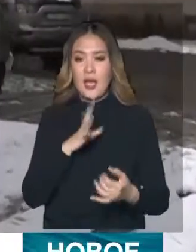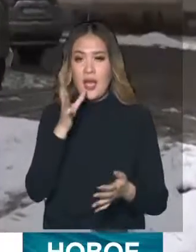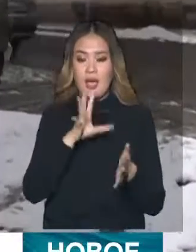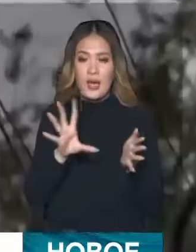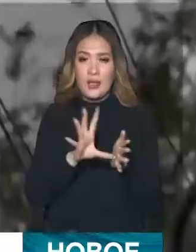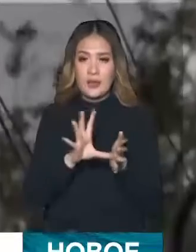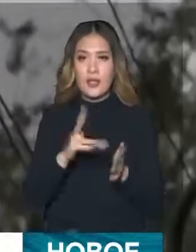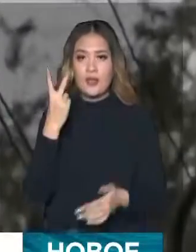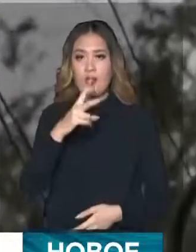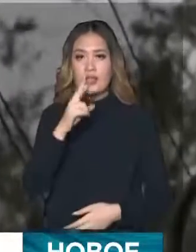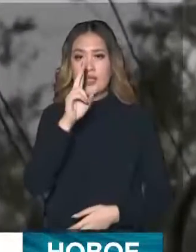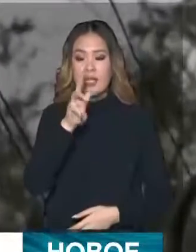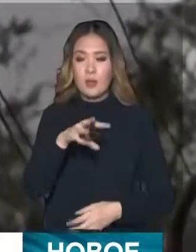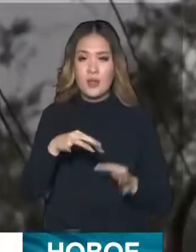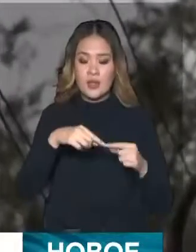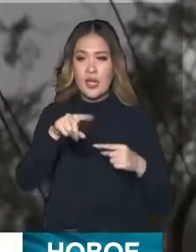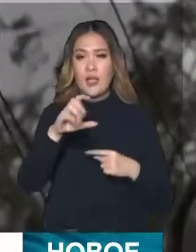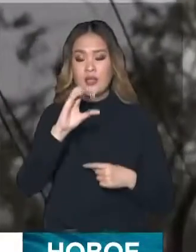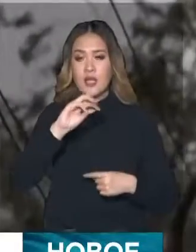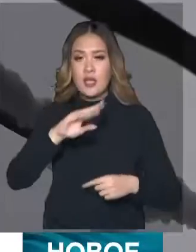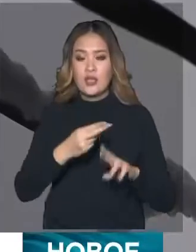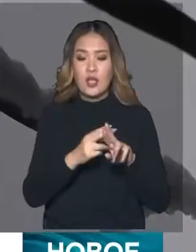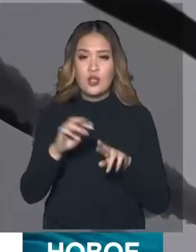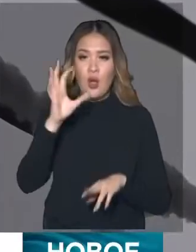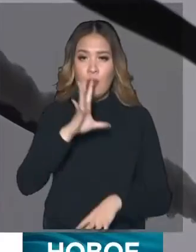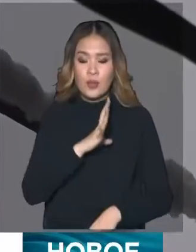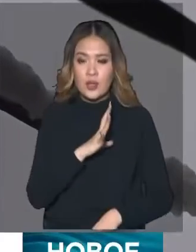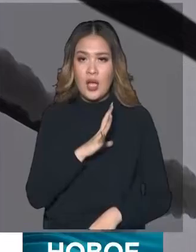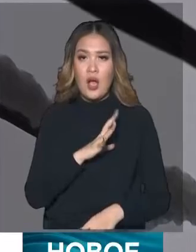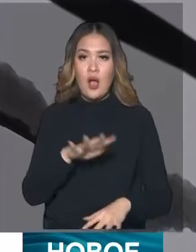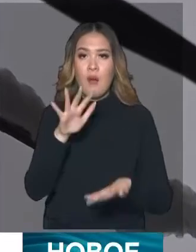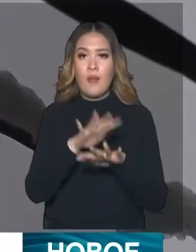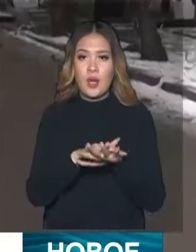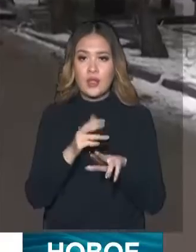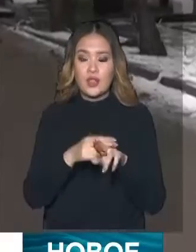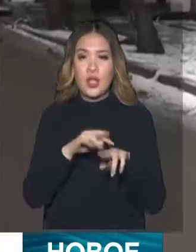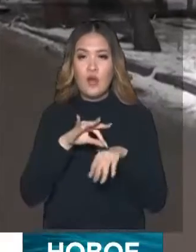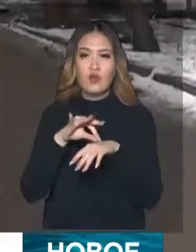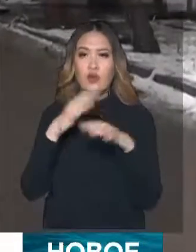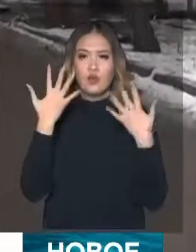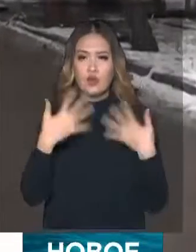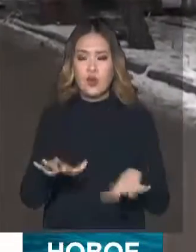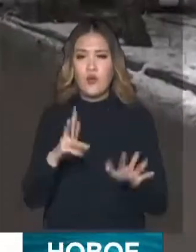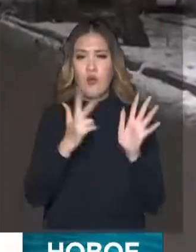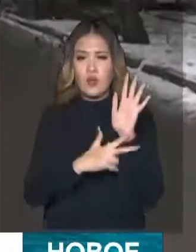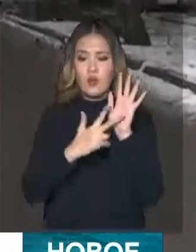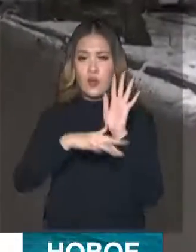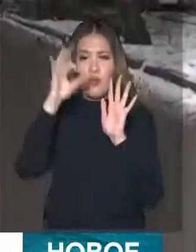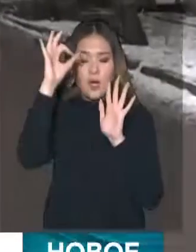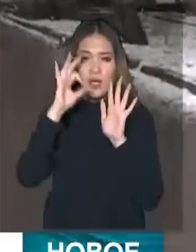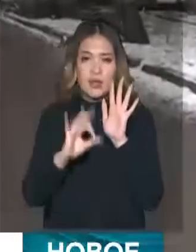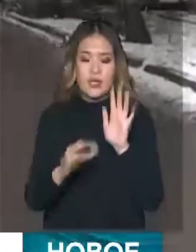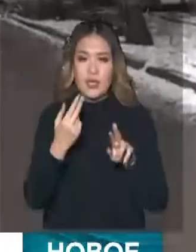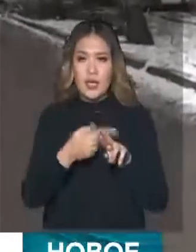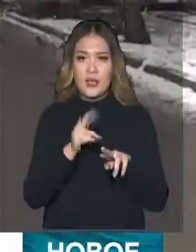Из более 20 километров сетей, находящихся на обслуживании электросетевой компании, изношено свыше 80%. Как